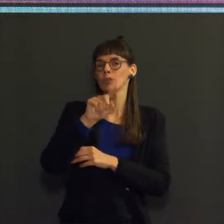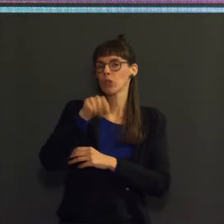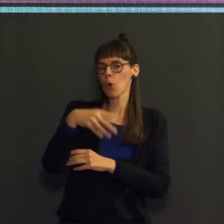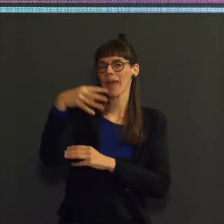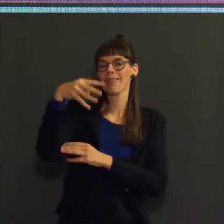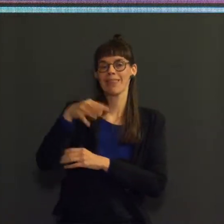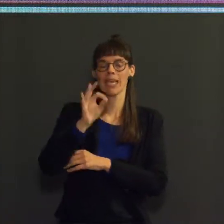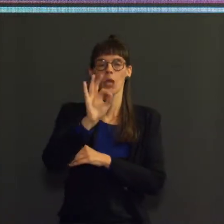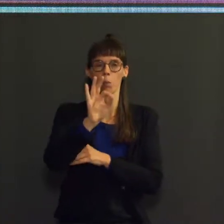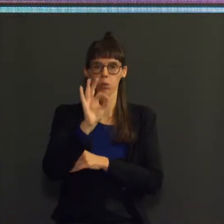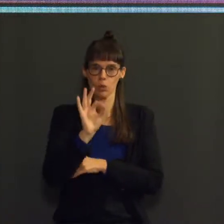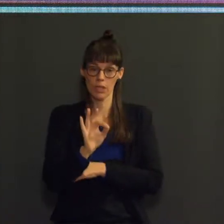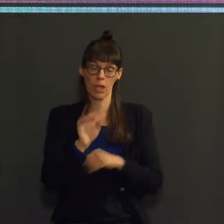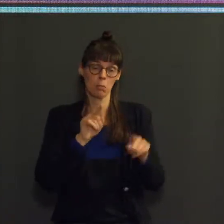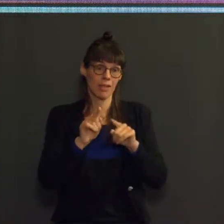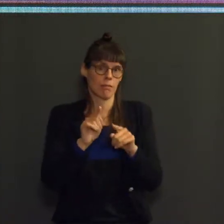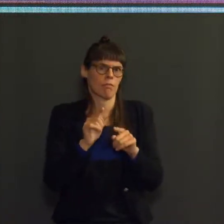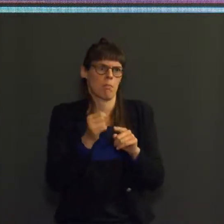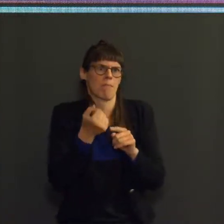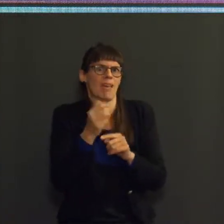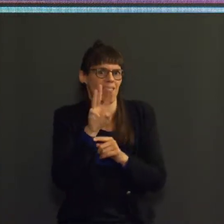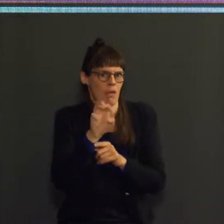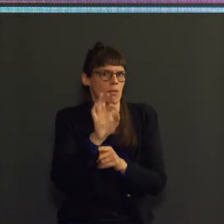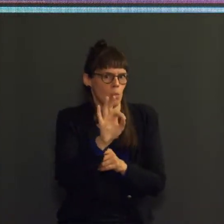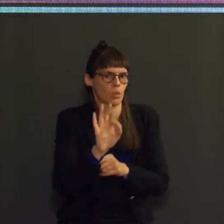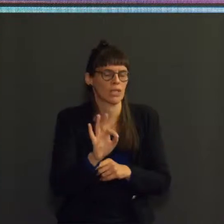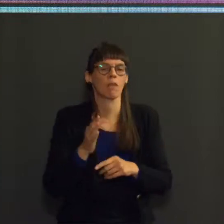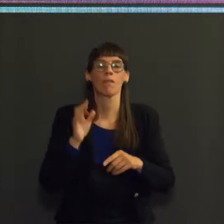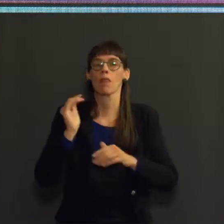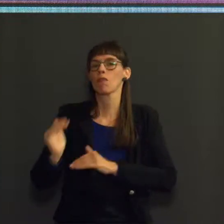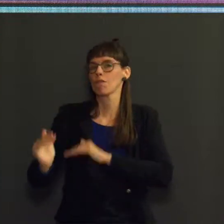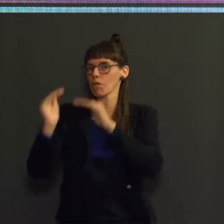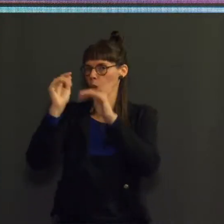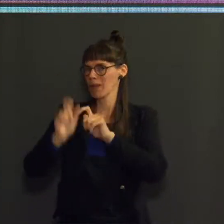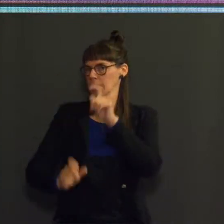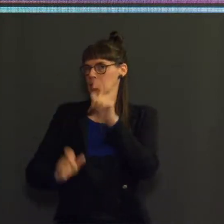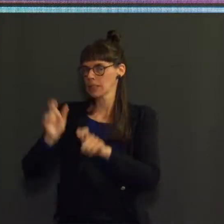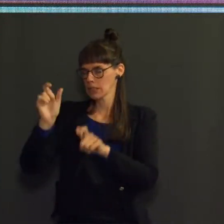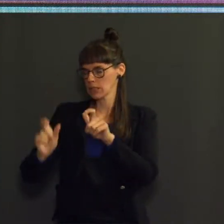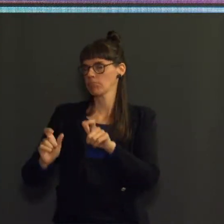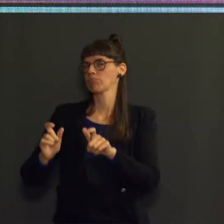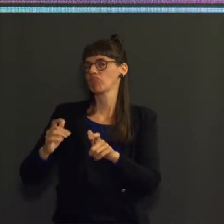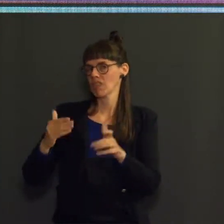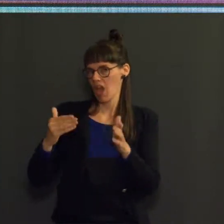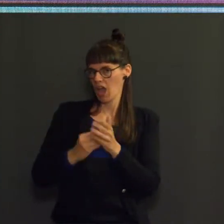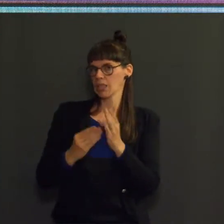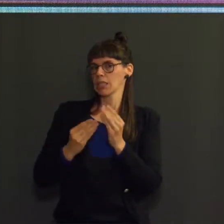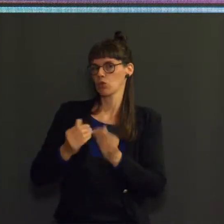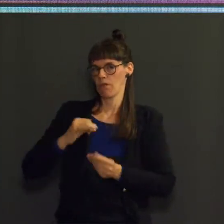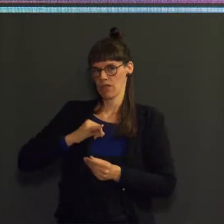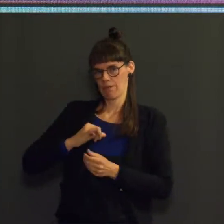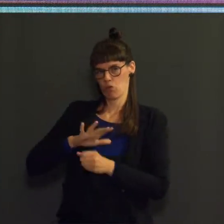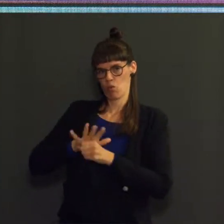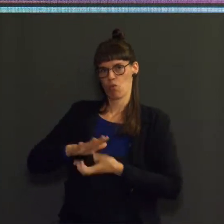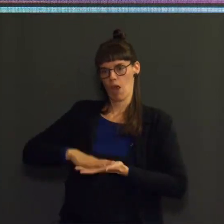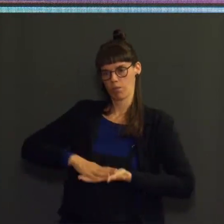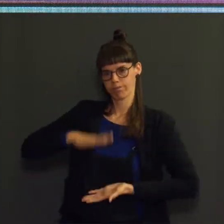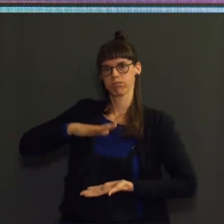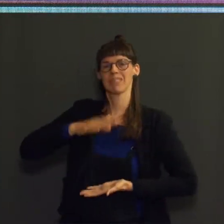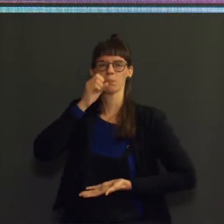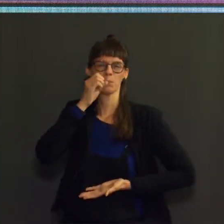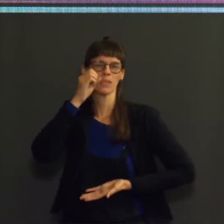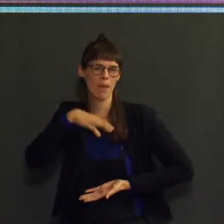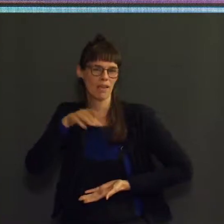28,9%, of bijna 30%, van de volwassen mensen antistoffen had tegen het coronavirus in het